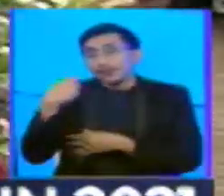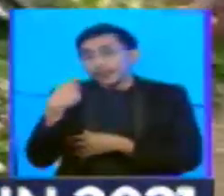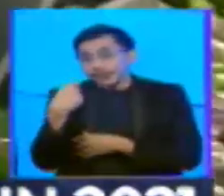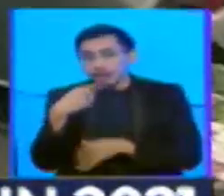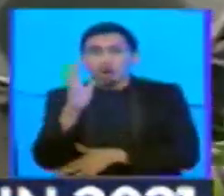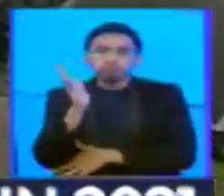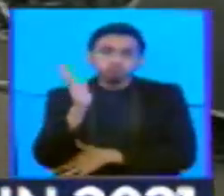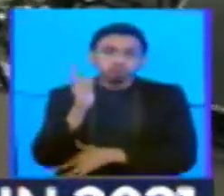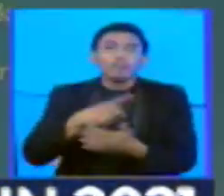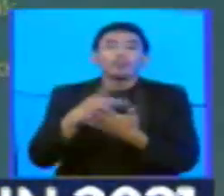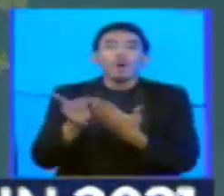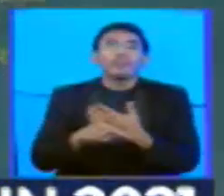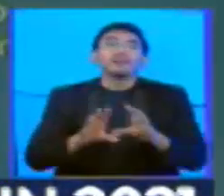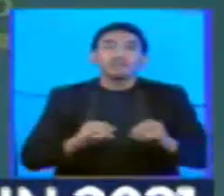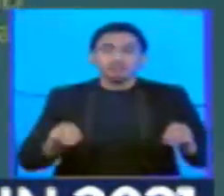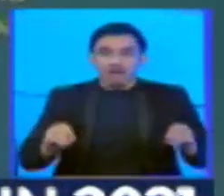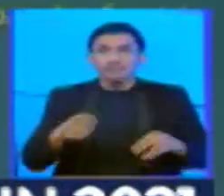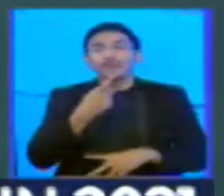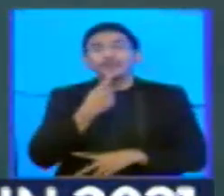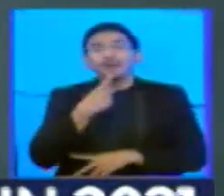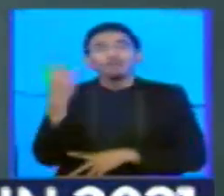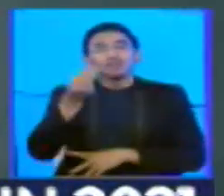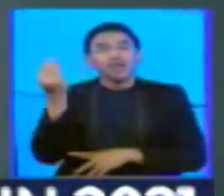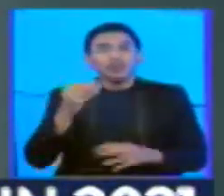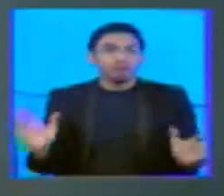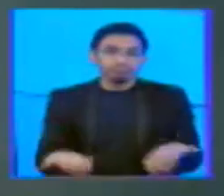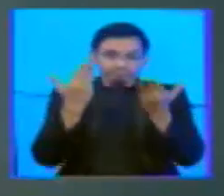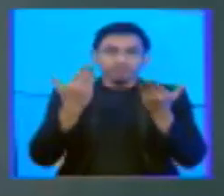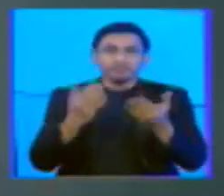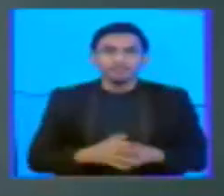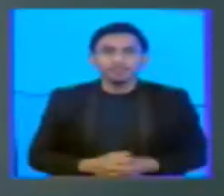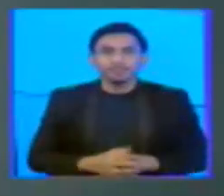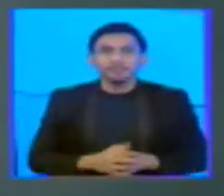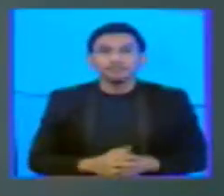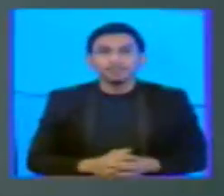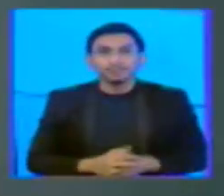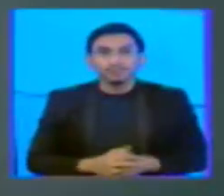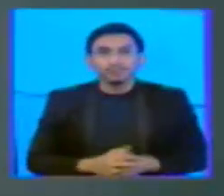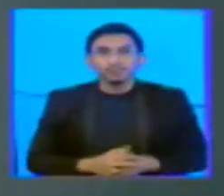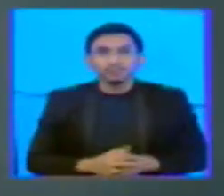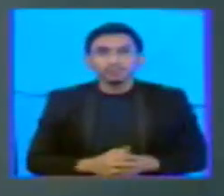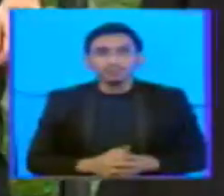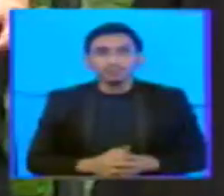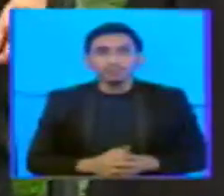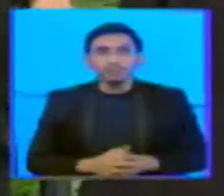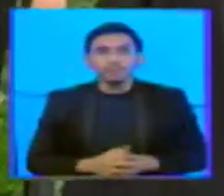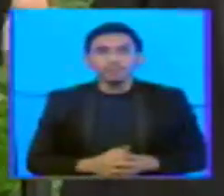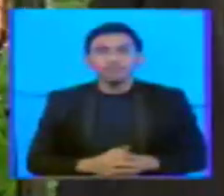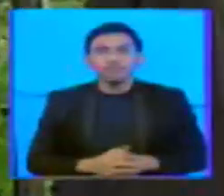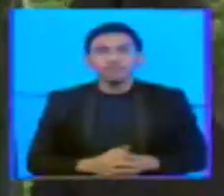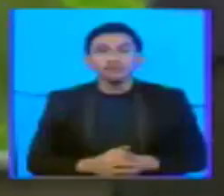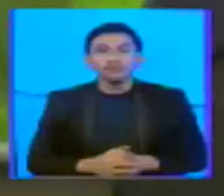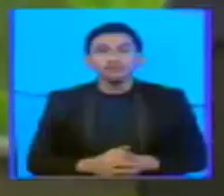program kerja untuk meningkatkan kembali sektor pariwisata di tengah pandemic oviten VJ hutan news melaporkan